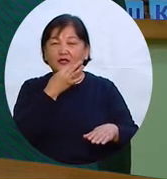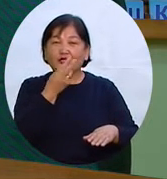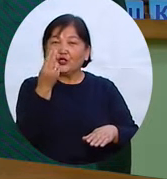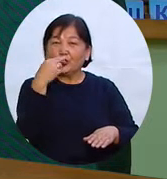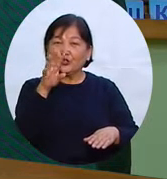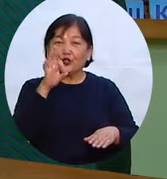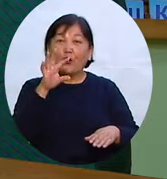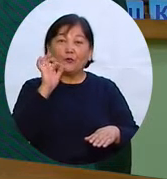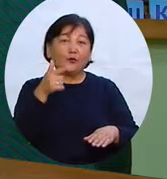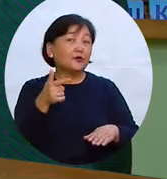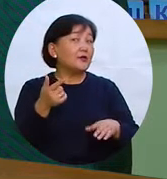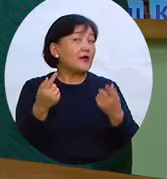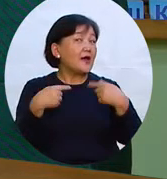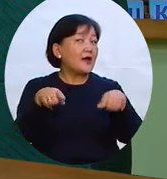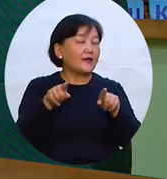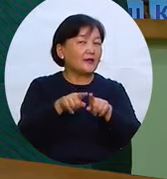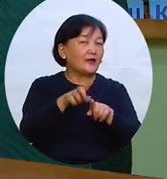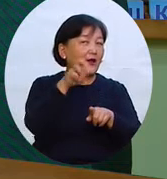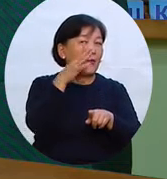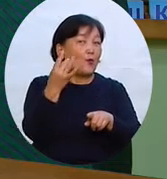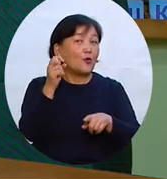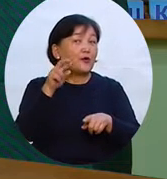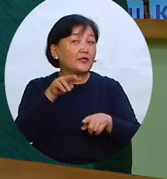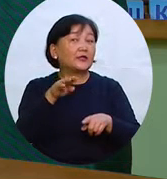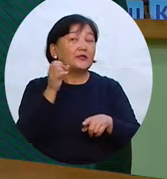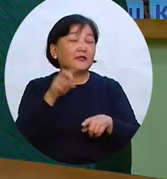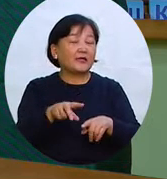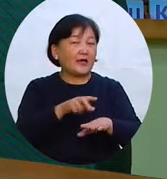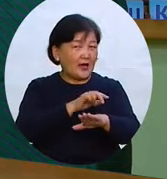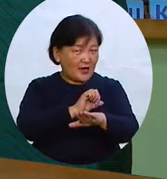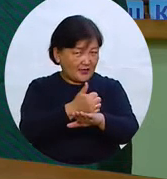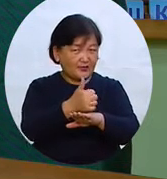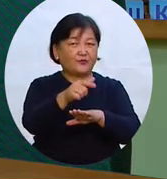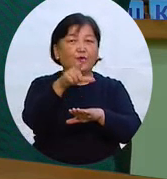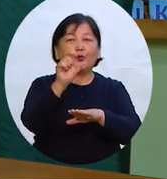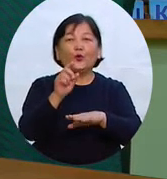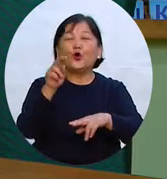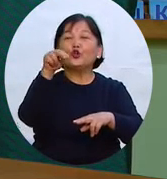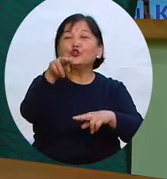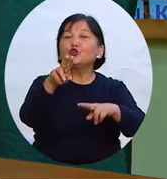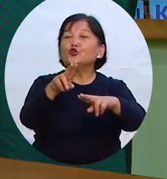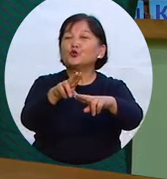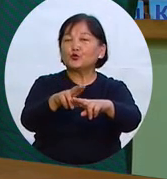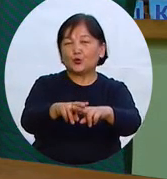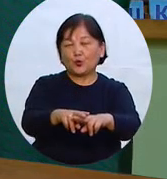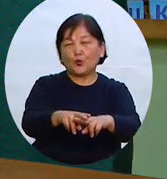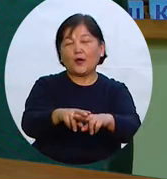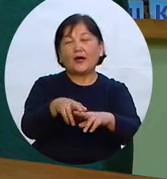буурал ийм сайхан талд аяны хүн суугаад альчаалаа тайлаад хонж байна шүү дээ